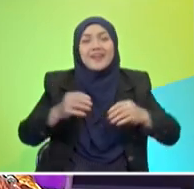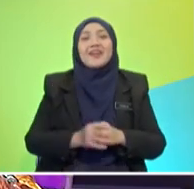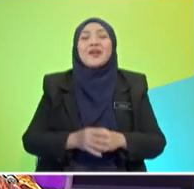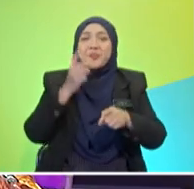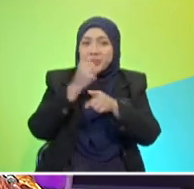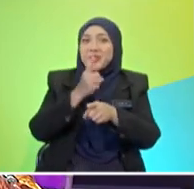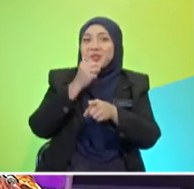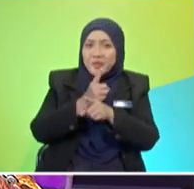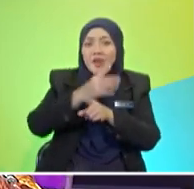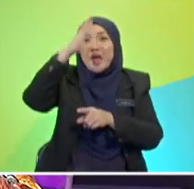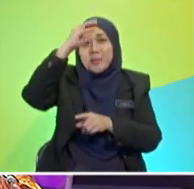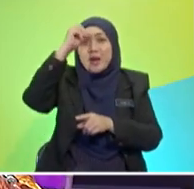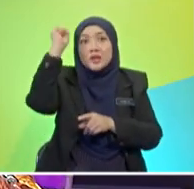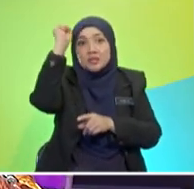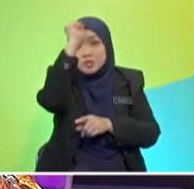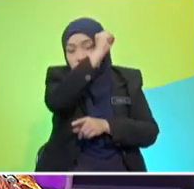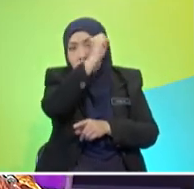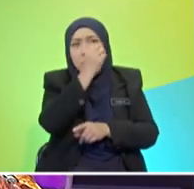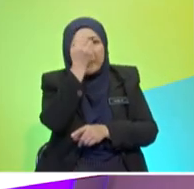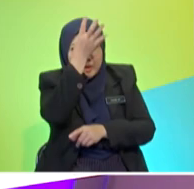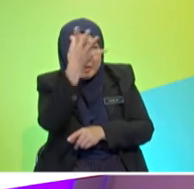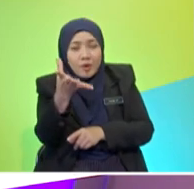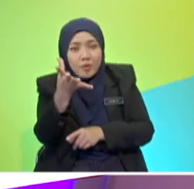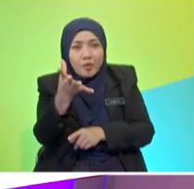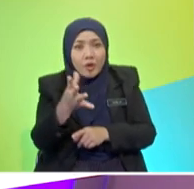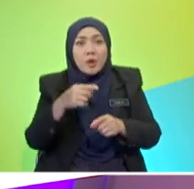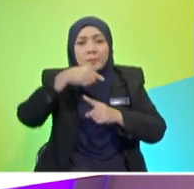meneka. Ramalannya balon semakin